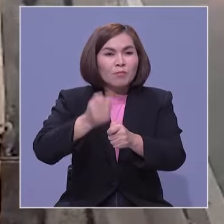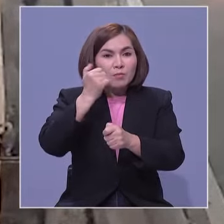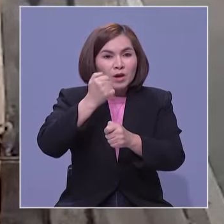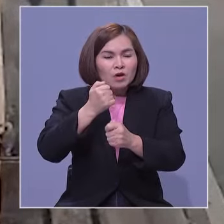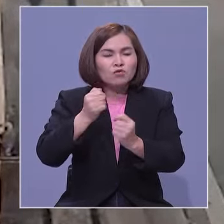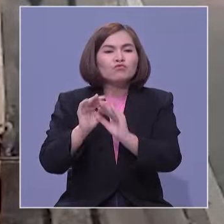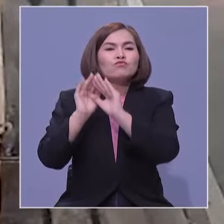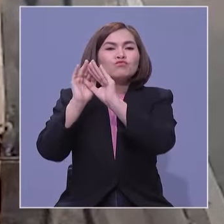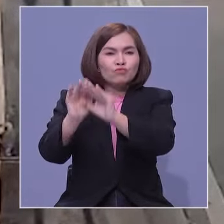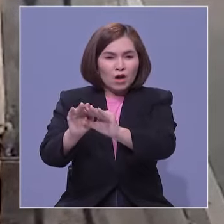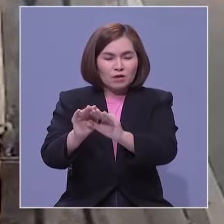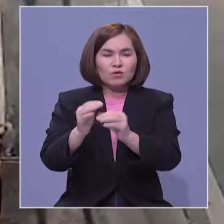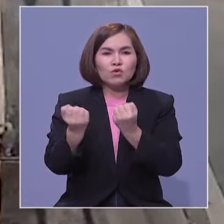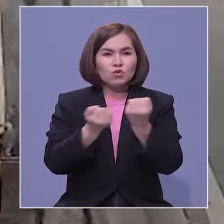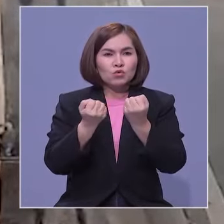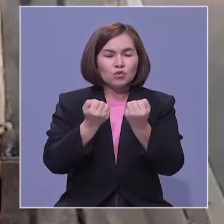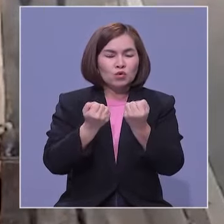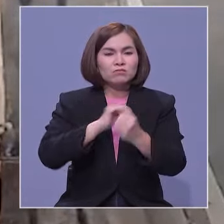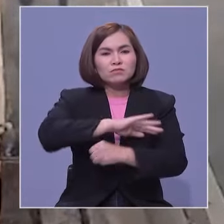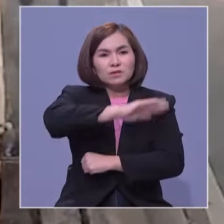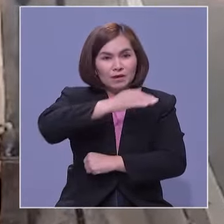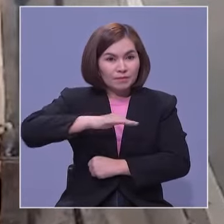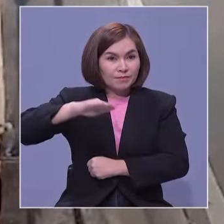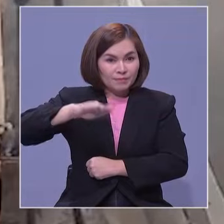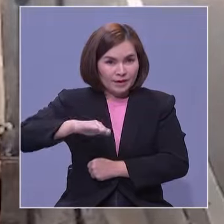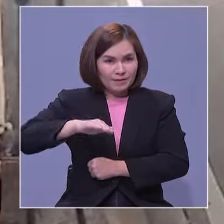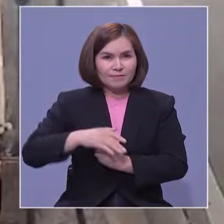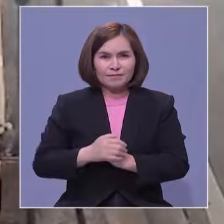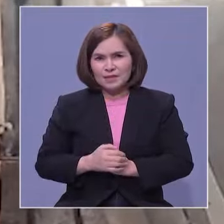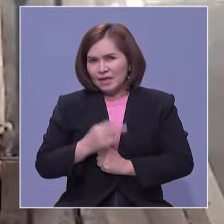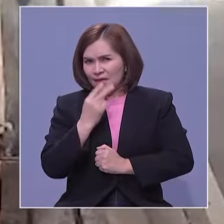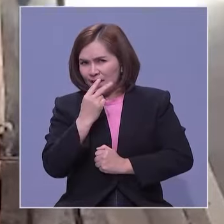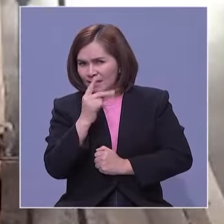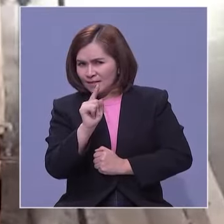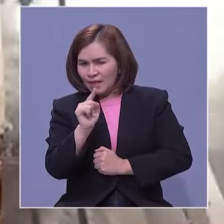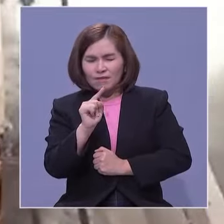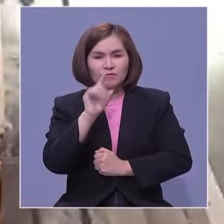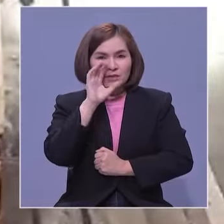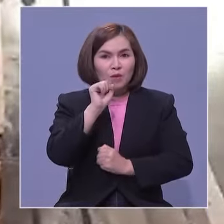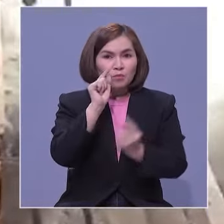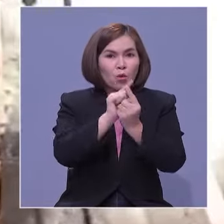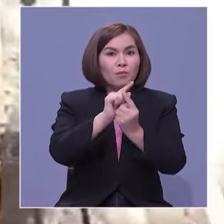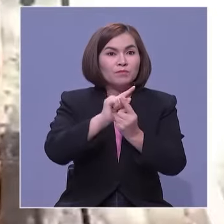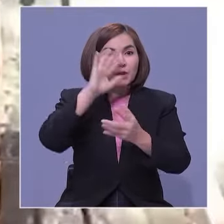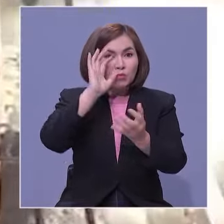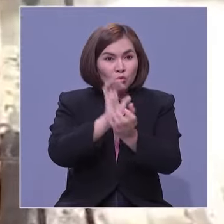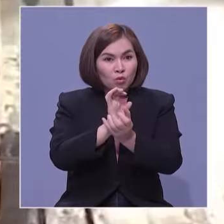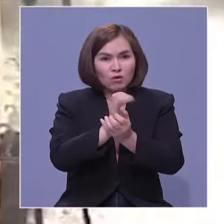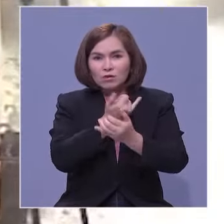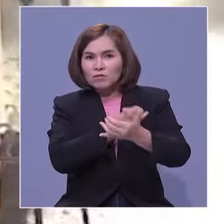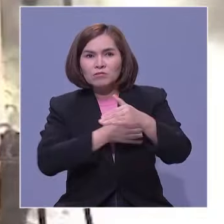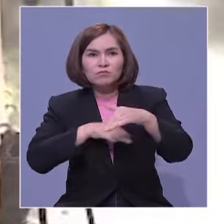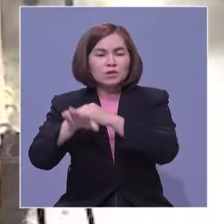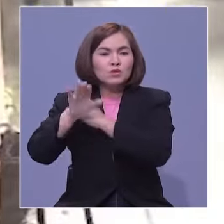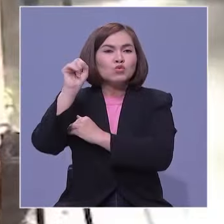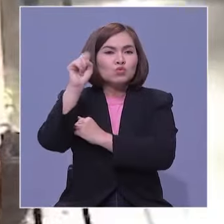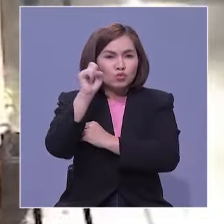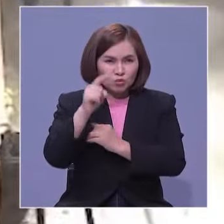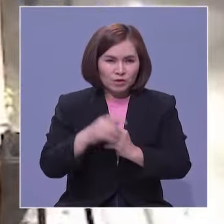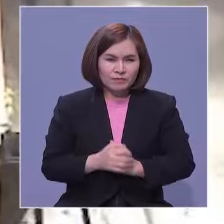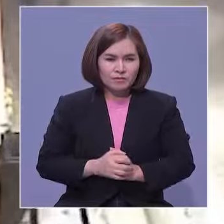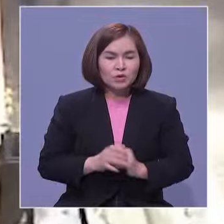ขึ้นไปไว้บนท้ายรถกระบะนะครับคราวนี้พอคนร้ายเห็นว่ามีตำรวจมาก็เลยวิ่งหนีคนละทิศละทางก่อน